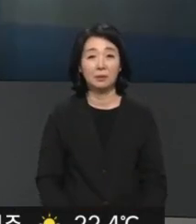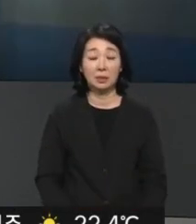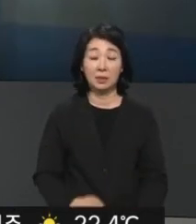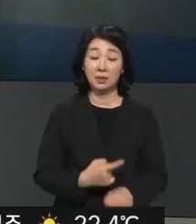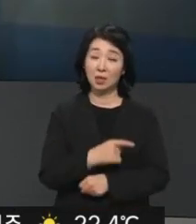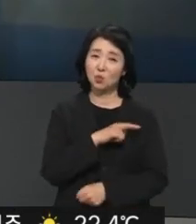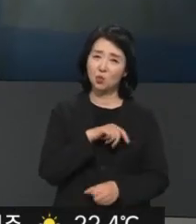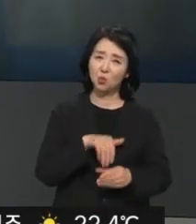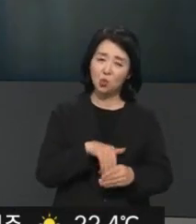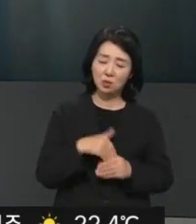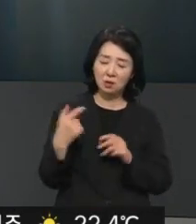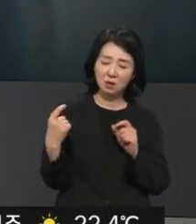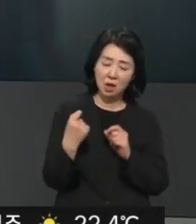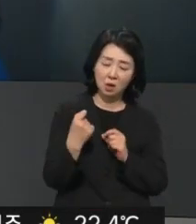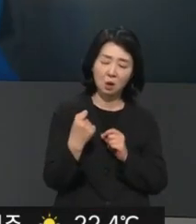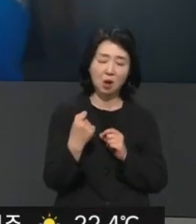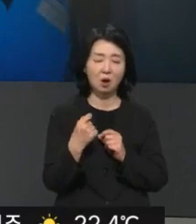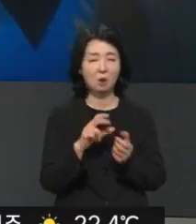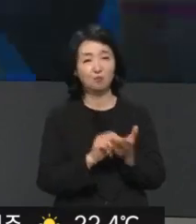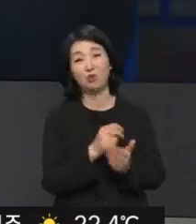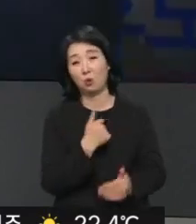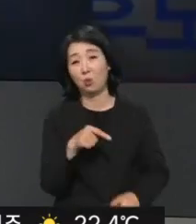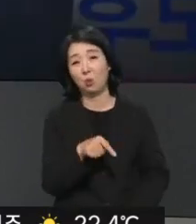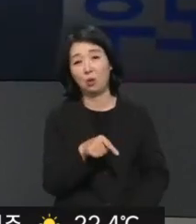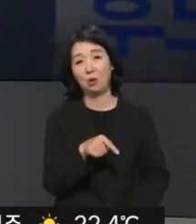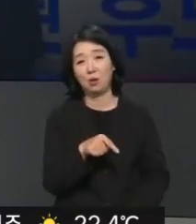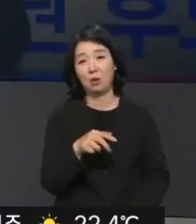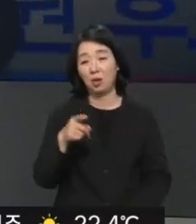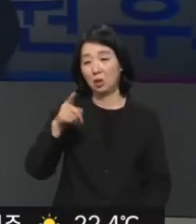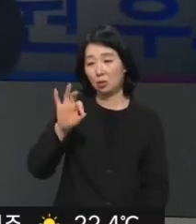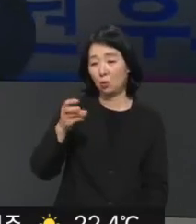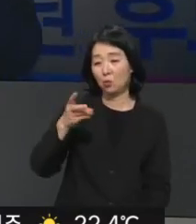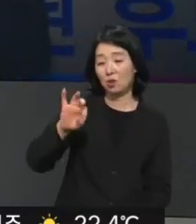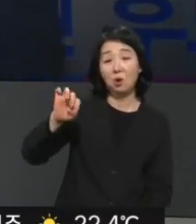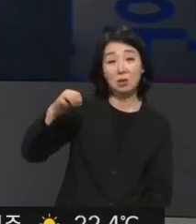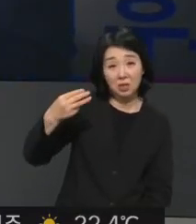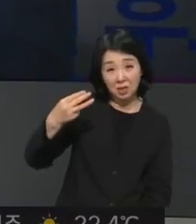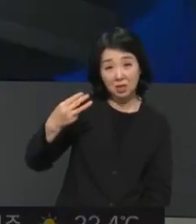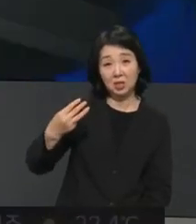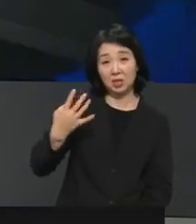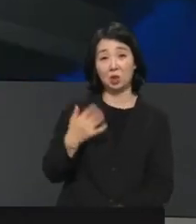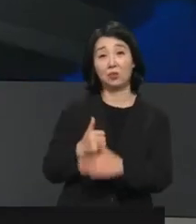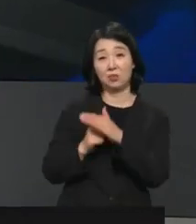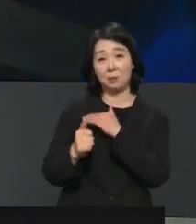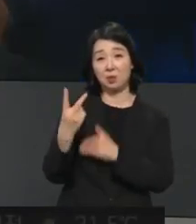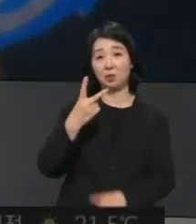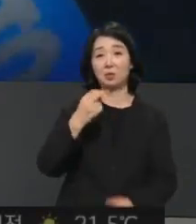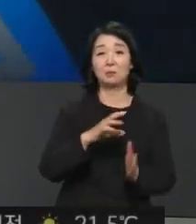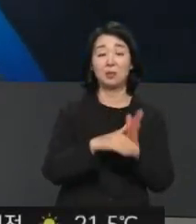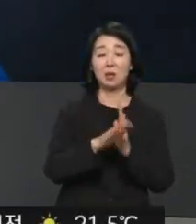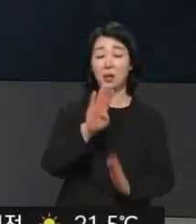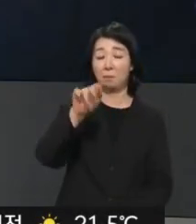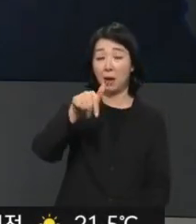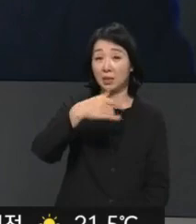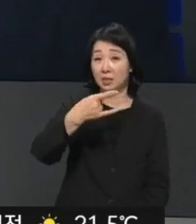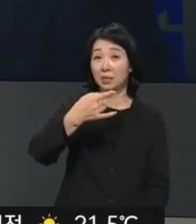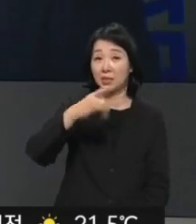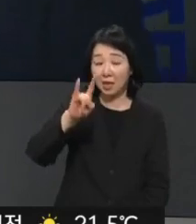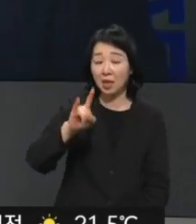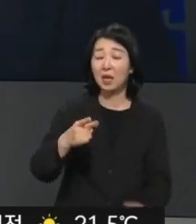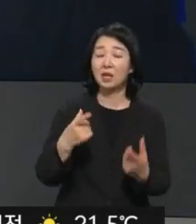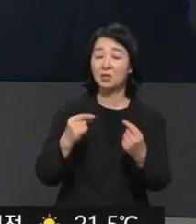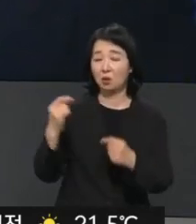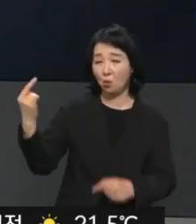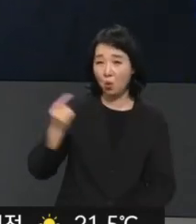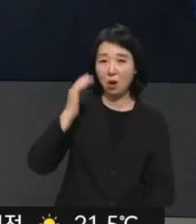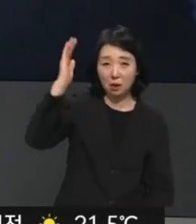내년 총선을 앞두고 대형 악재가 아닐 수 없는데요. 따라서 송영길 전 대표가 2012년 박희태 전 의장처럼 나서야 한다는